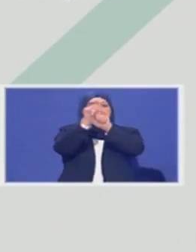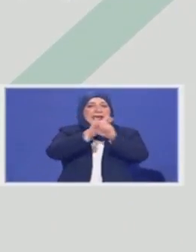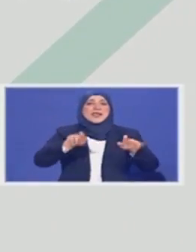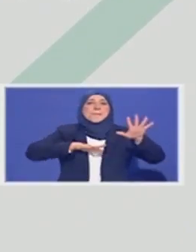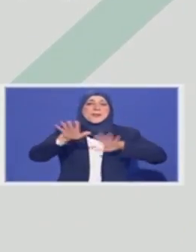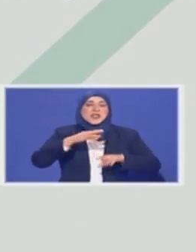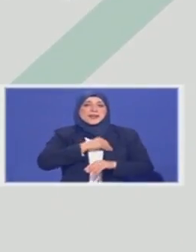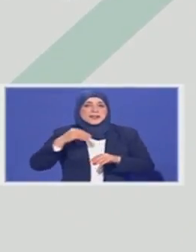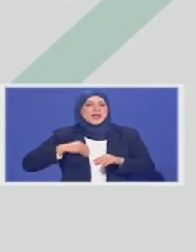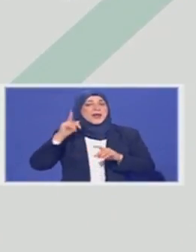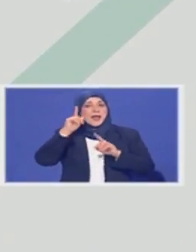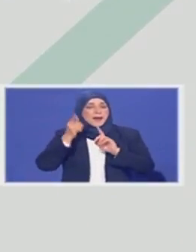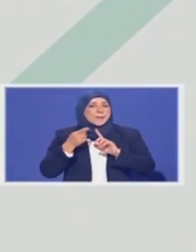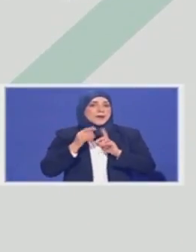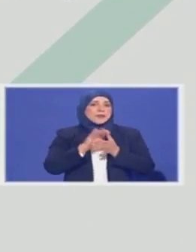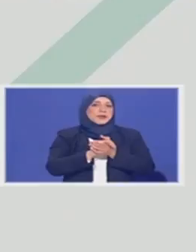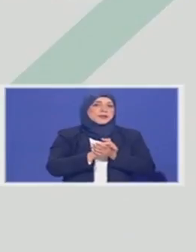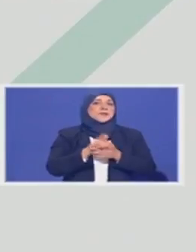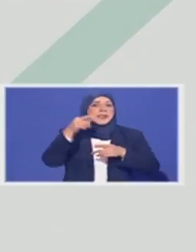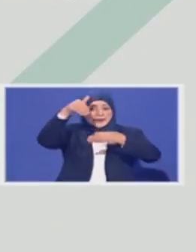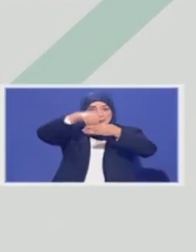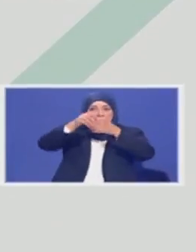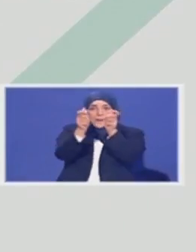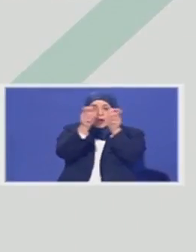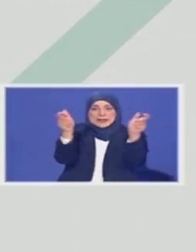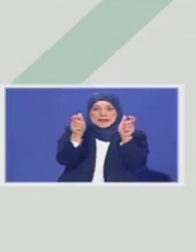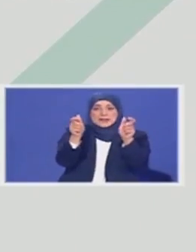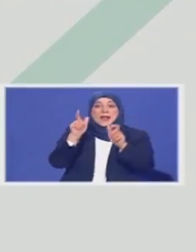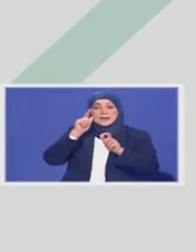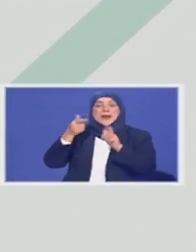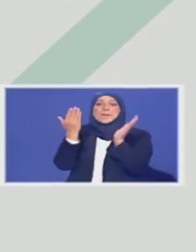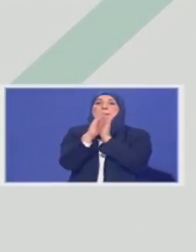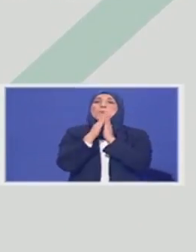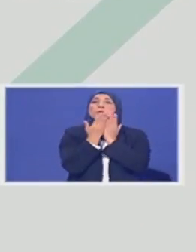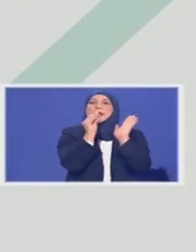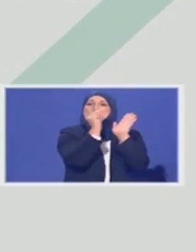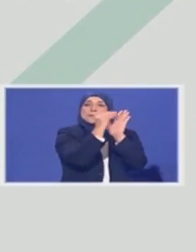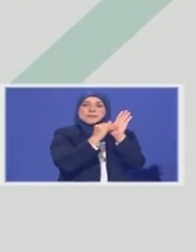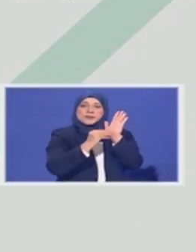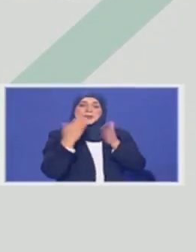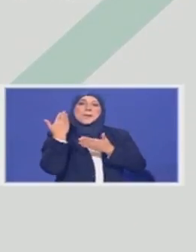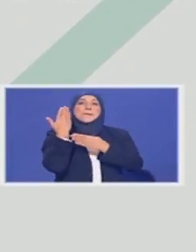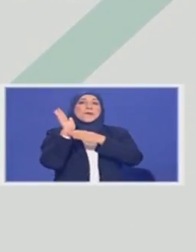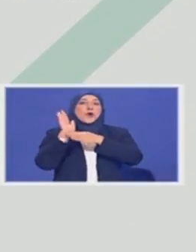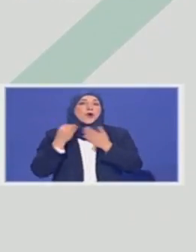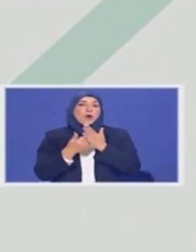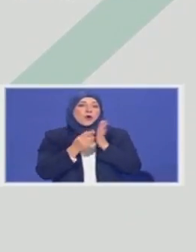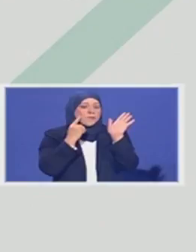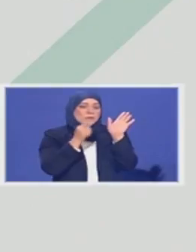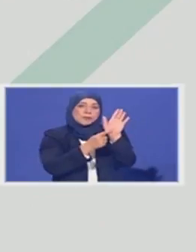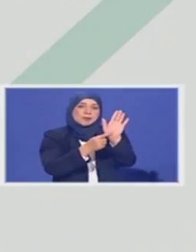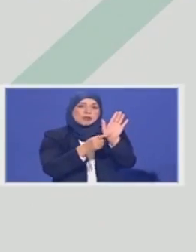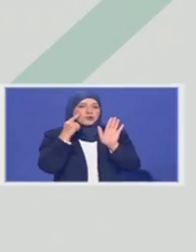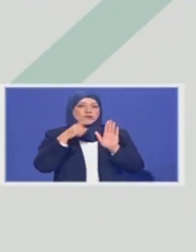والوقاية الصحية بالنسبة لداخل المؤسسة حسب الدليل اللي معتمد من وزارة